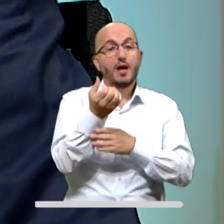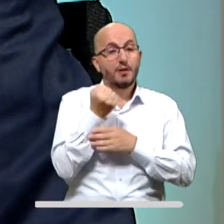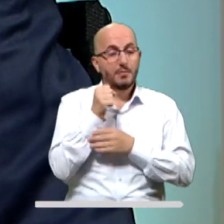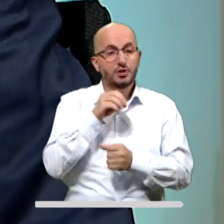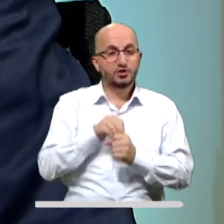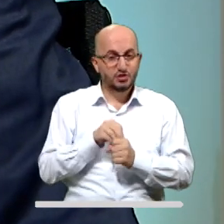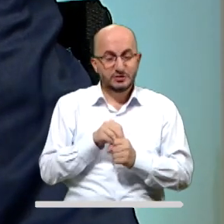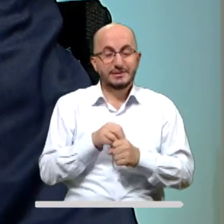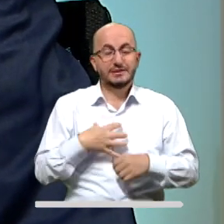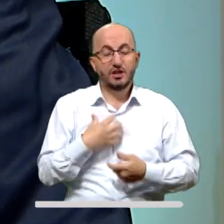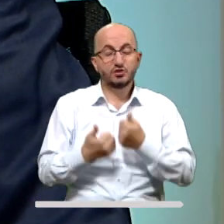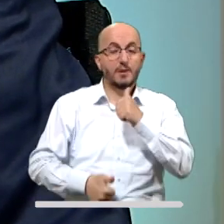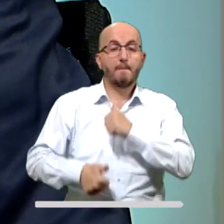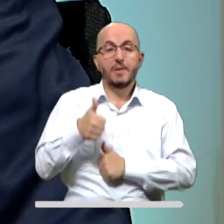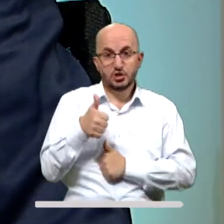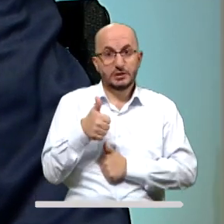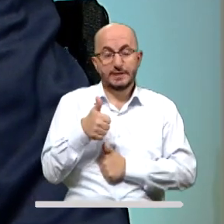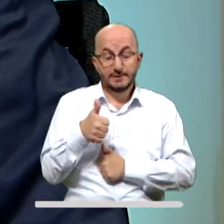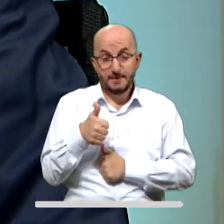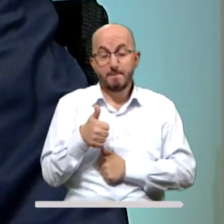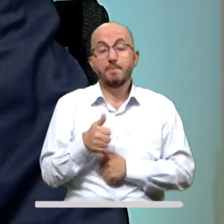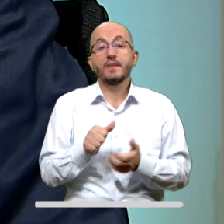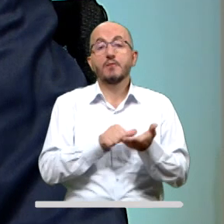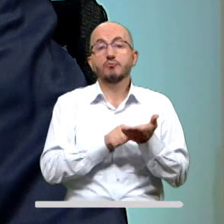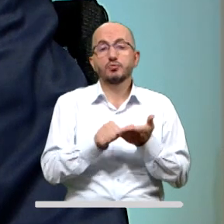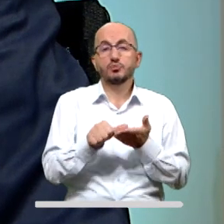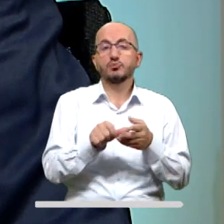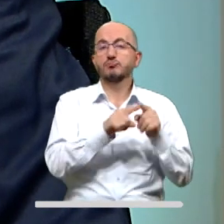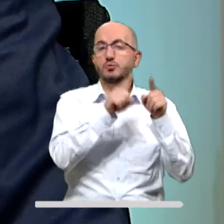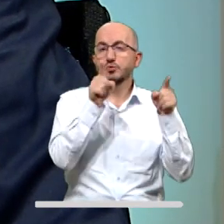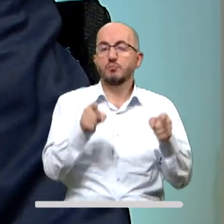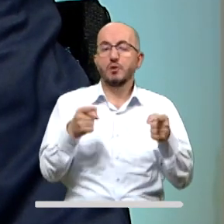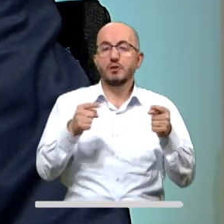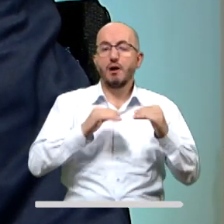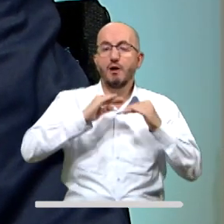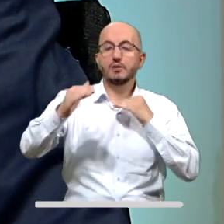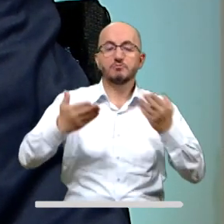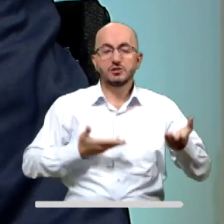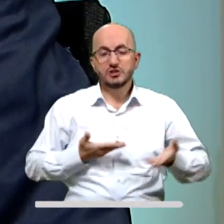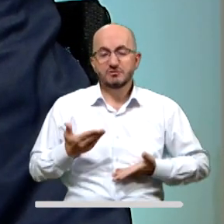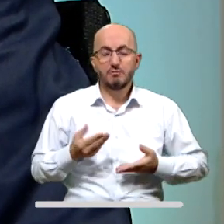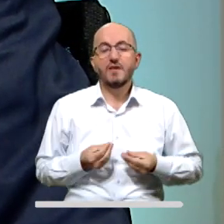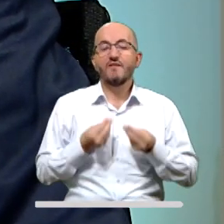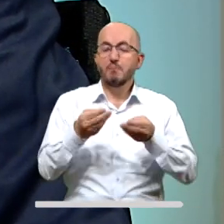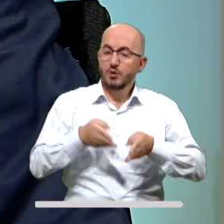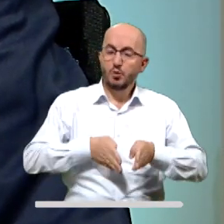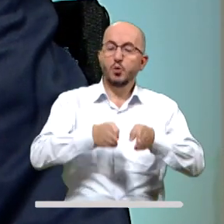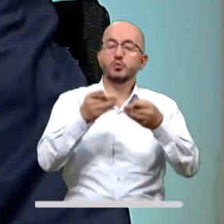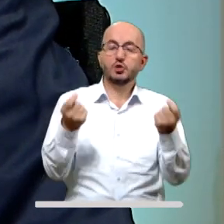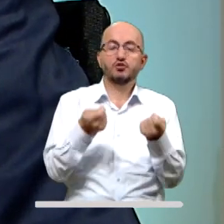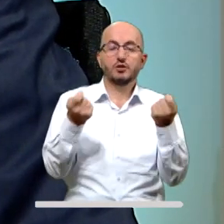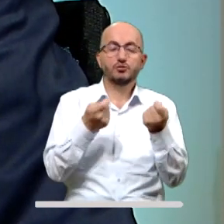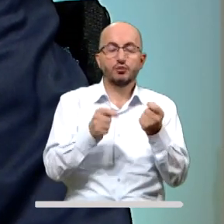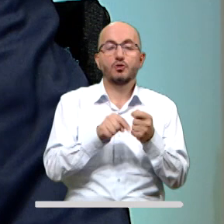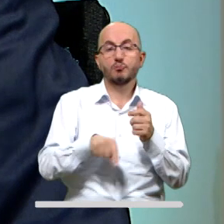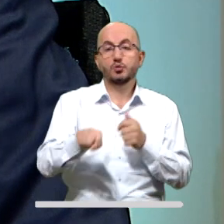için Diyanet İşleri Başkanlığı bütün kurumlarıyla halkımıza hizmet vermek yolunda çalışıyor. Elhamdülillah.